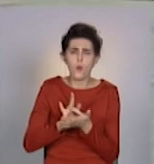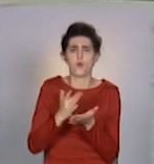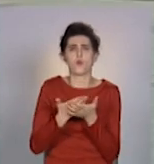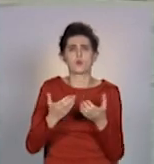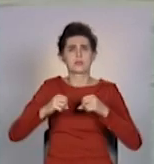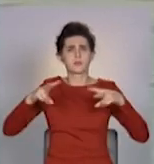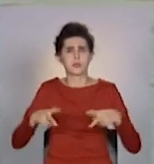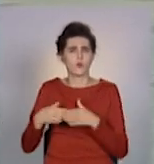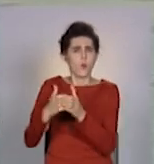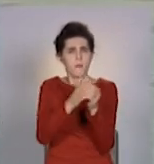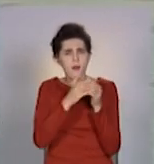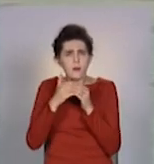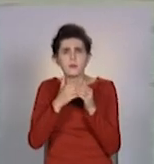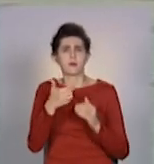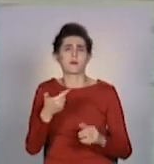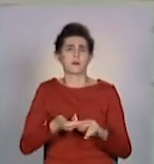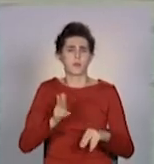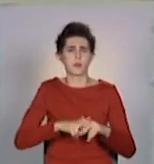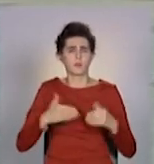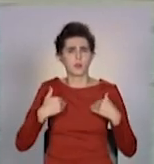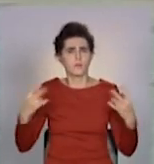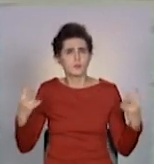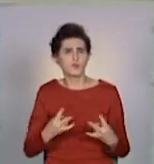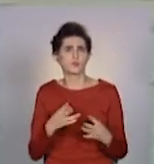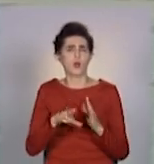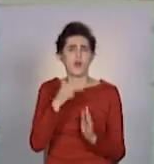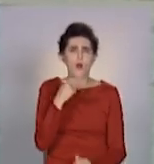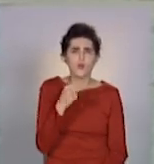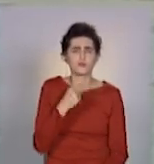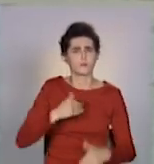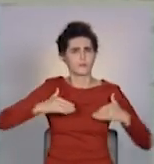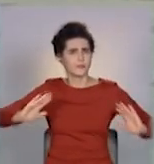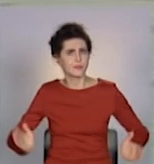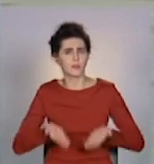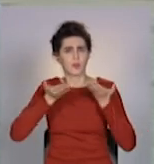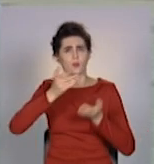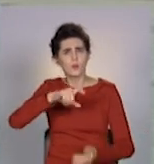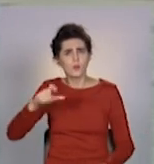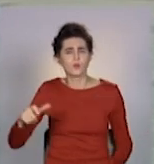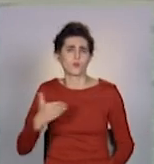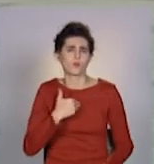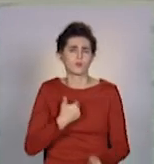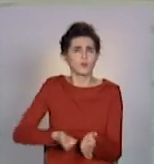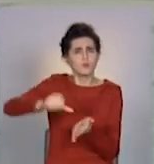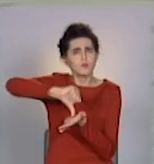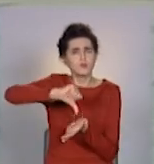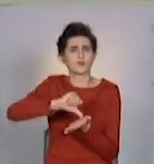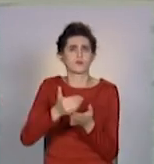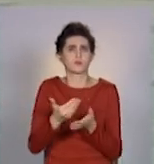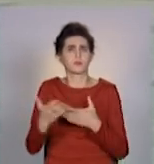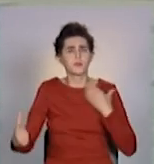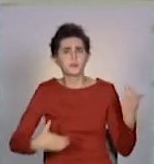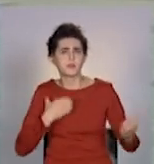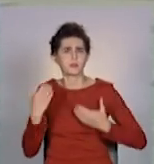громади. Це все ж таки якось і підносить нас. Ми все ж таки люди і хочеться бути